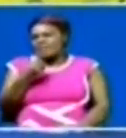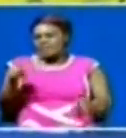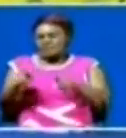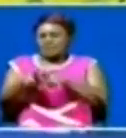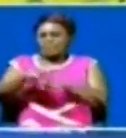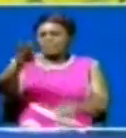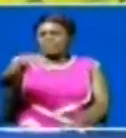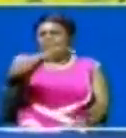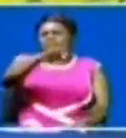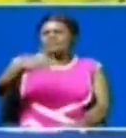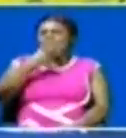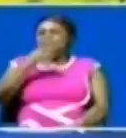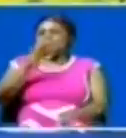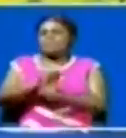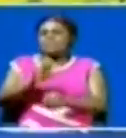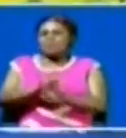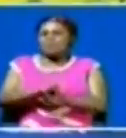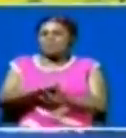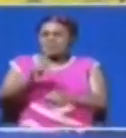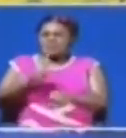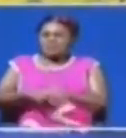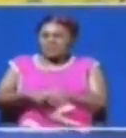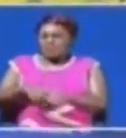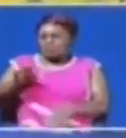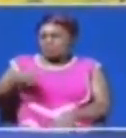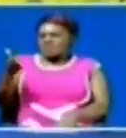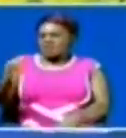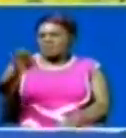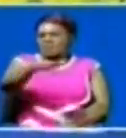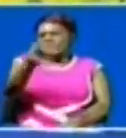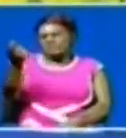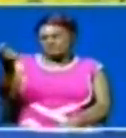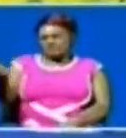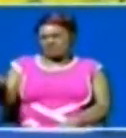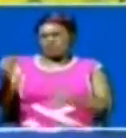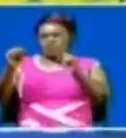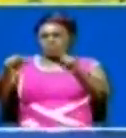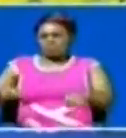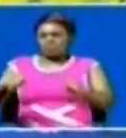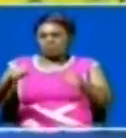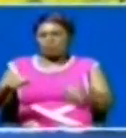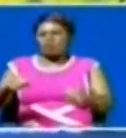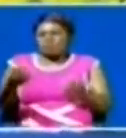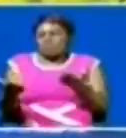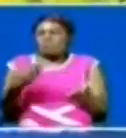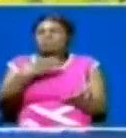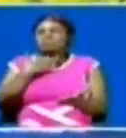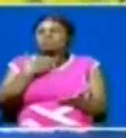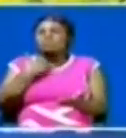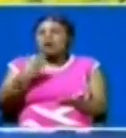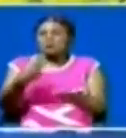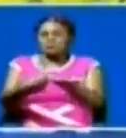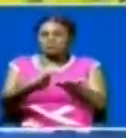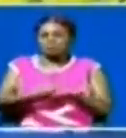bunge, wanaume ni wengi, tukiwa huko tuko wachache. Kwa hivyo tukitaka hata motion